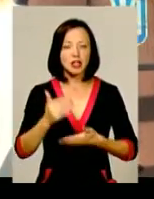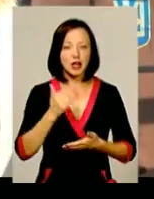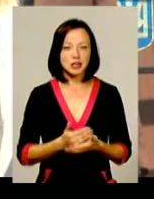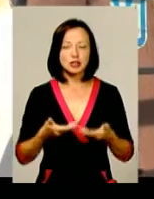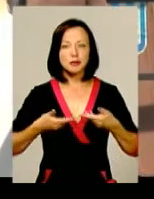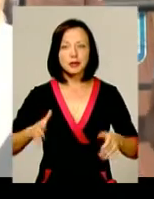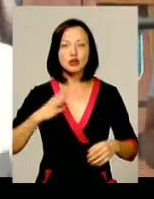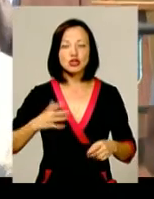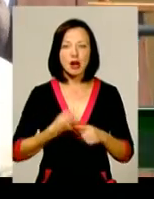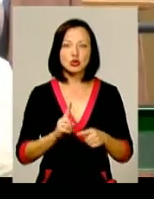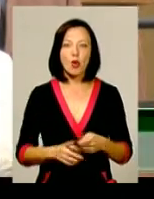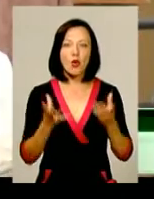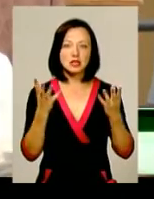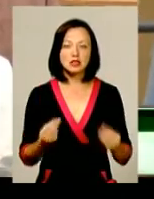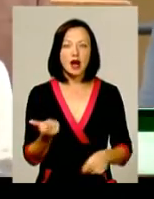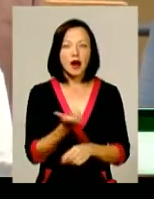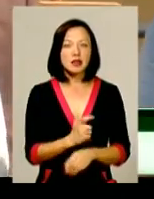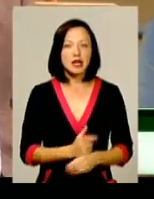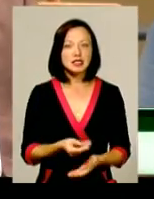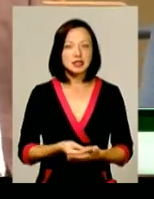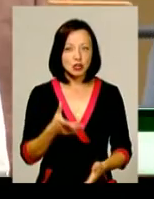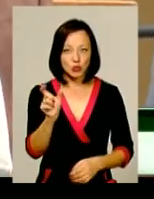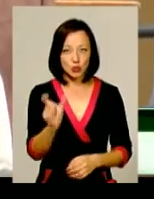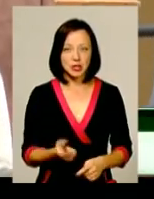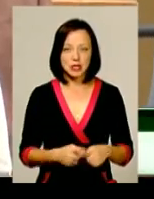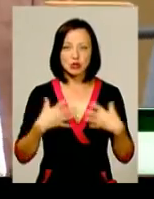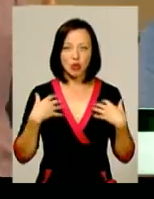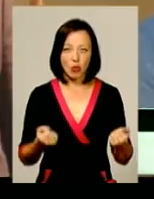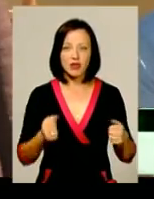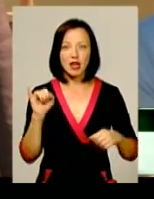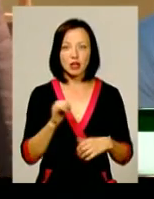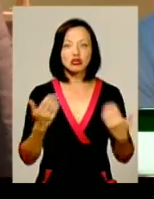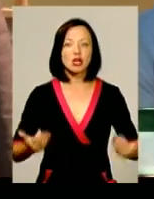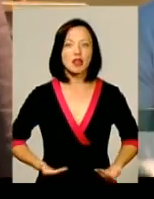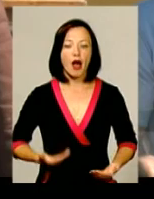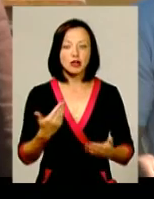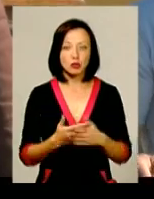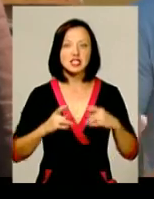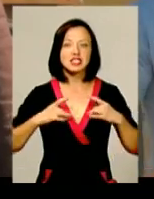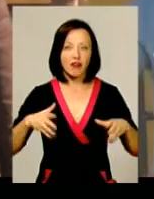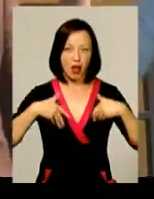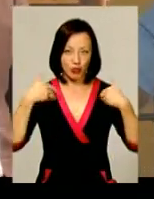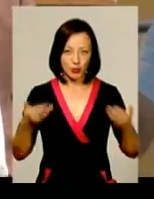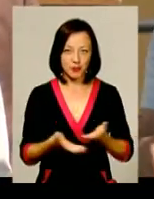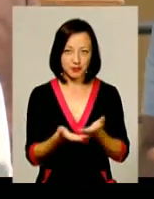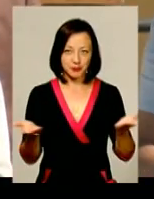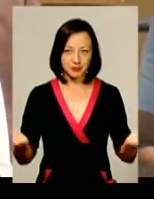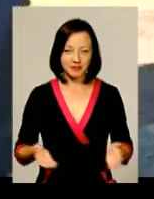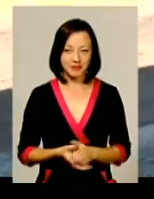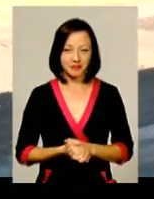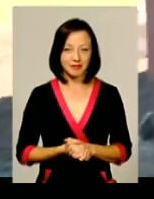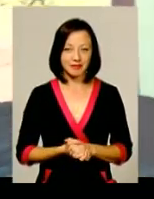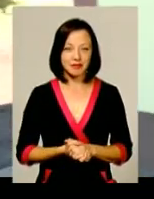дня. Найцінніше у людини – це її здоров'я і життя. Тож святом усіх. Це все для